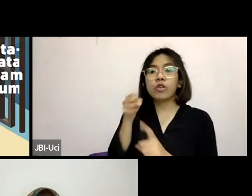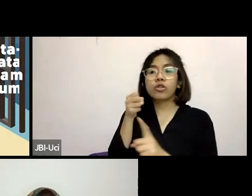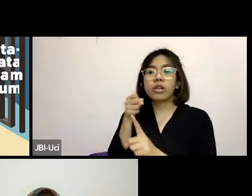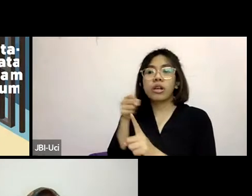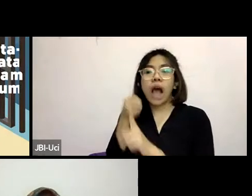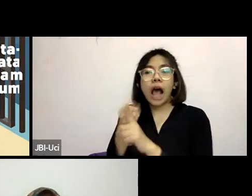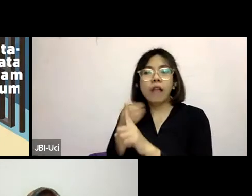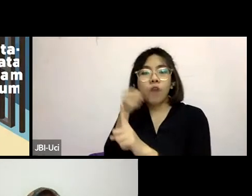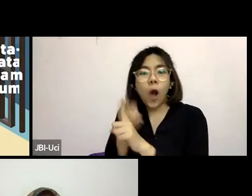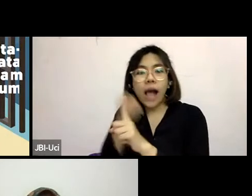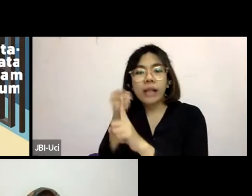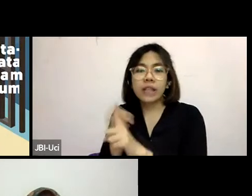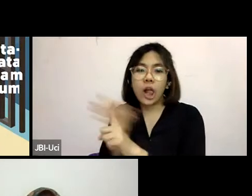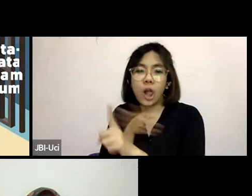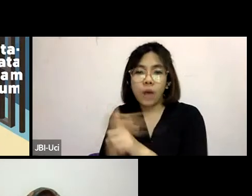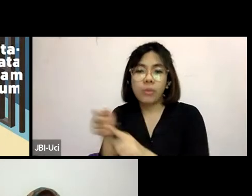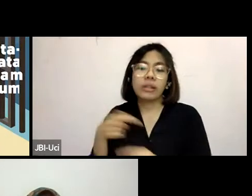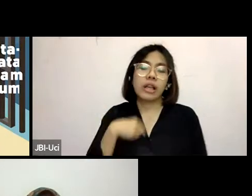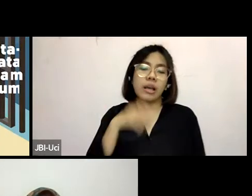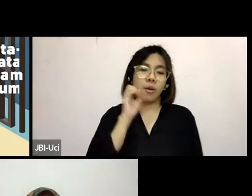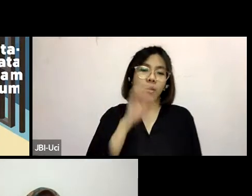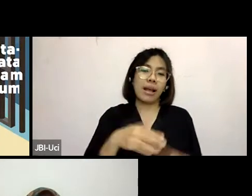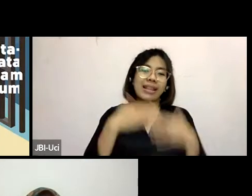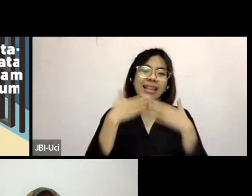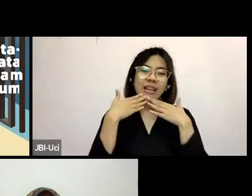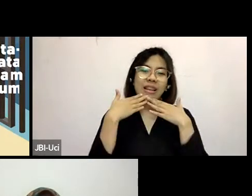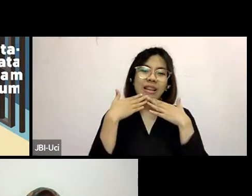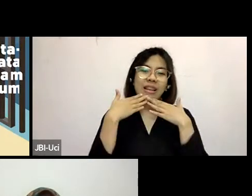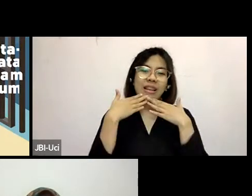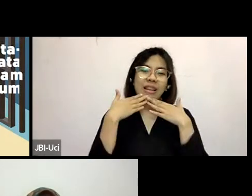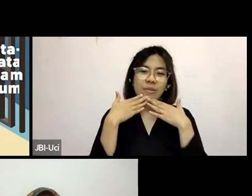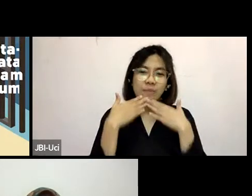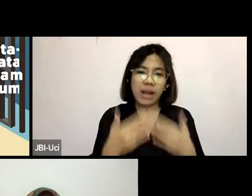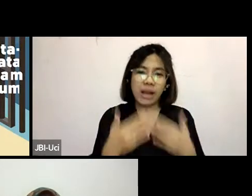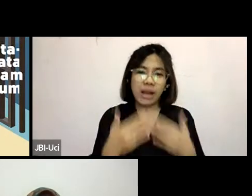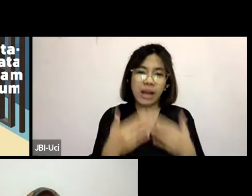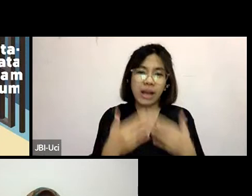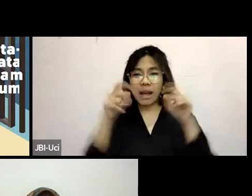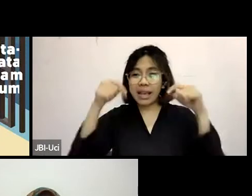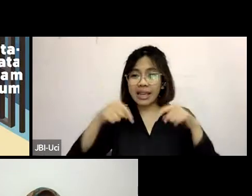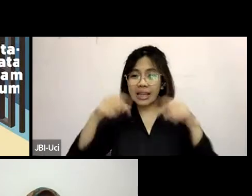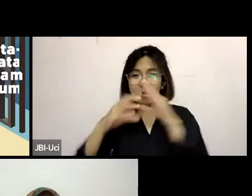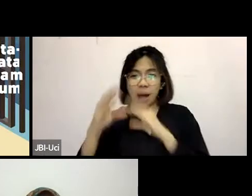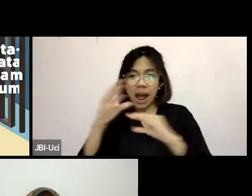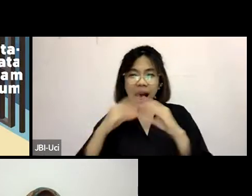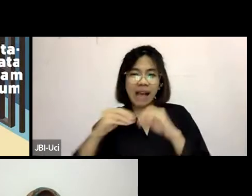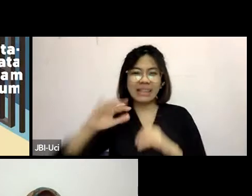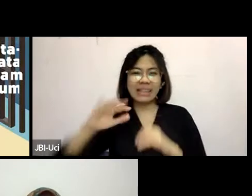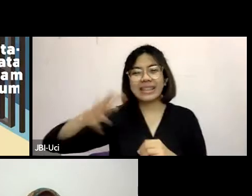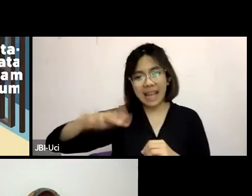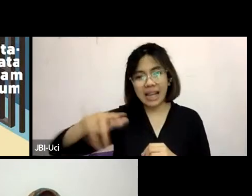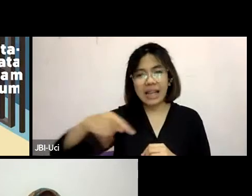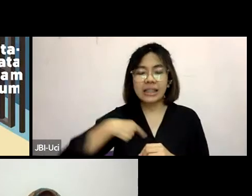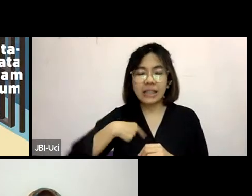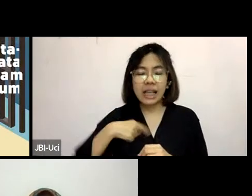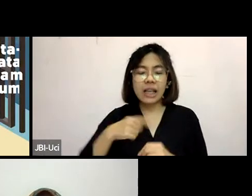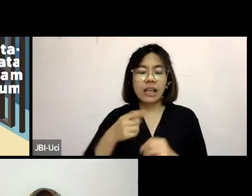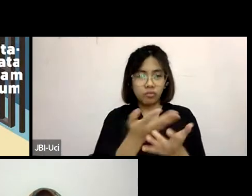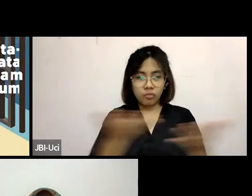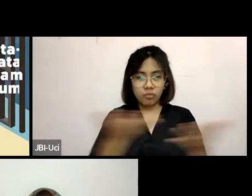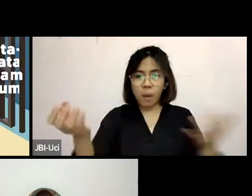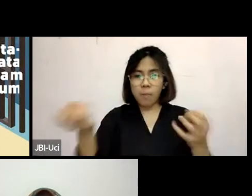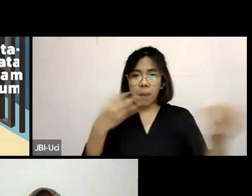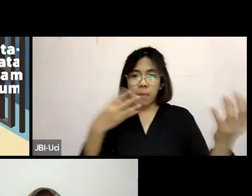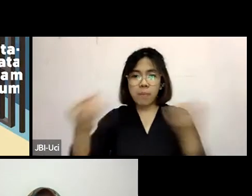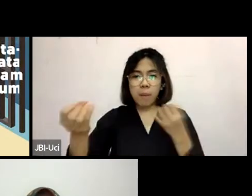kasih dan saya kali berterima kasih ini tema yang jarang sekali untuk lebih hukum dan saya sangat banyak belajar dan menikmati diskusi ini